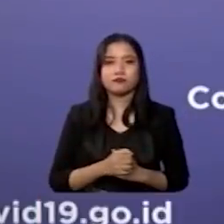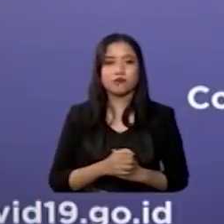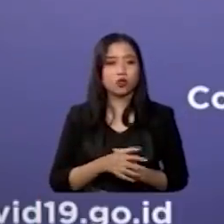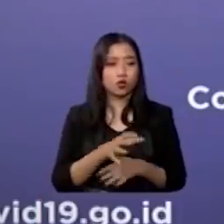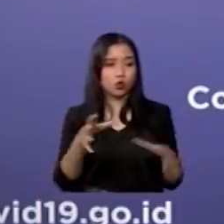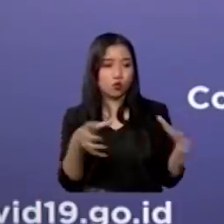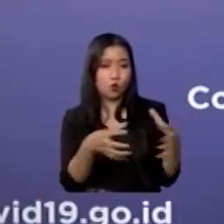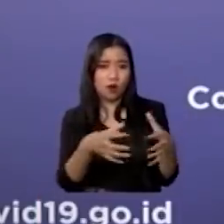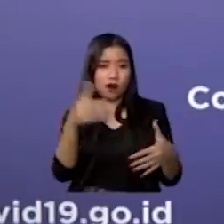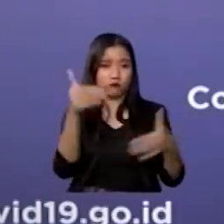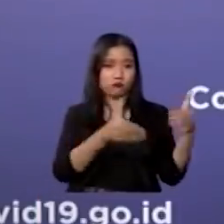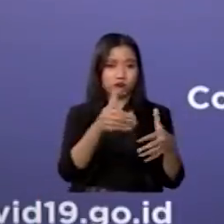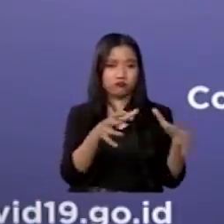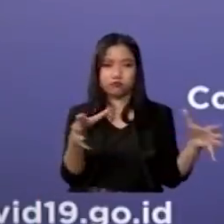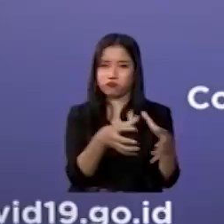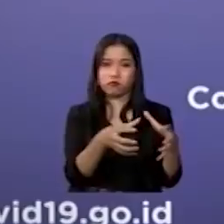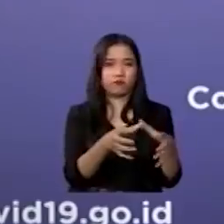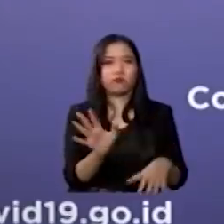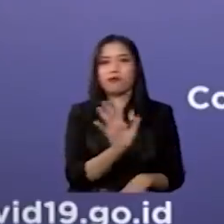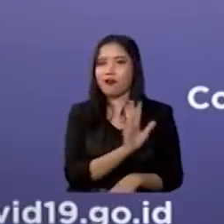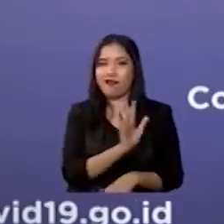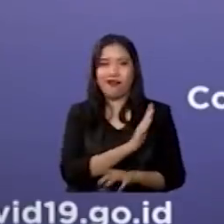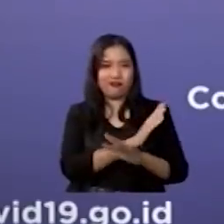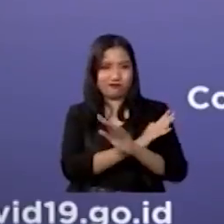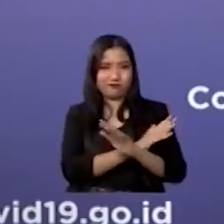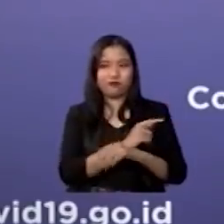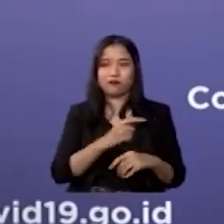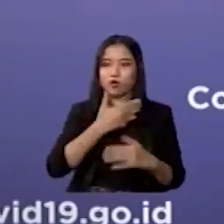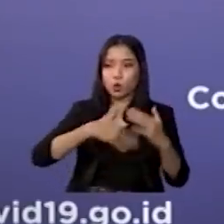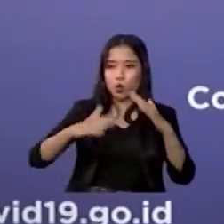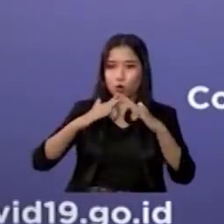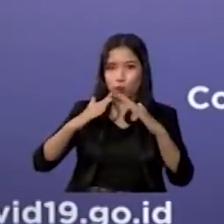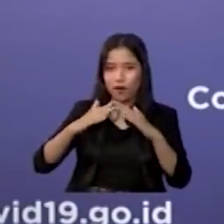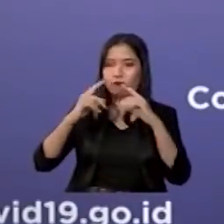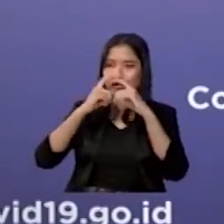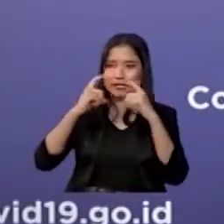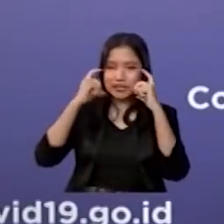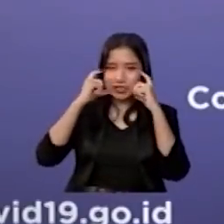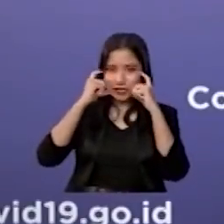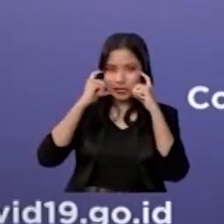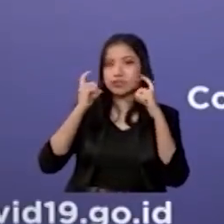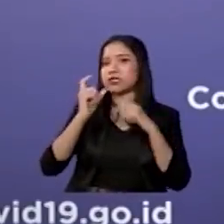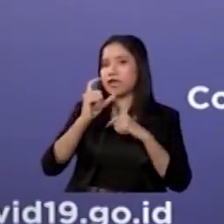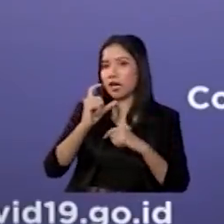kerumunan, selalu menggunakan masker saat keluar rumah dengan cara yang benar,